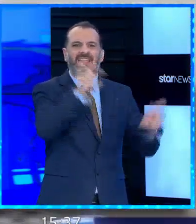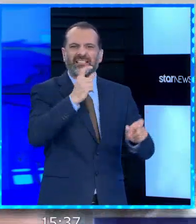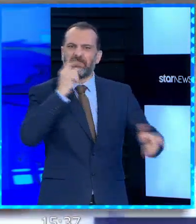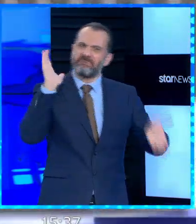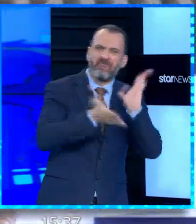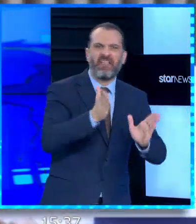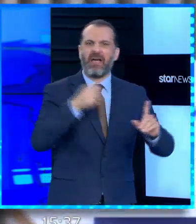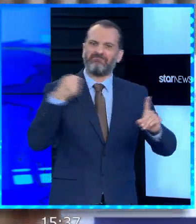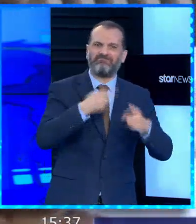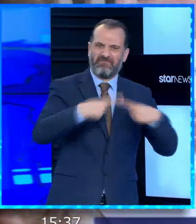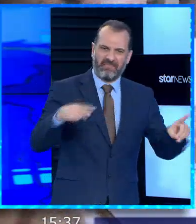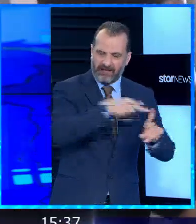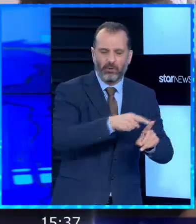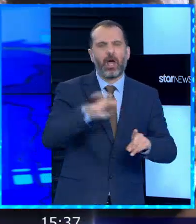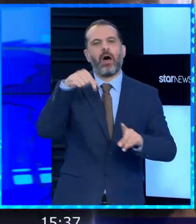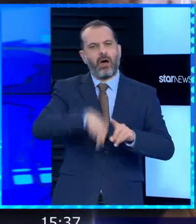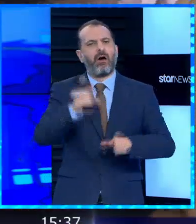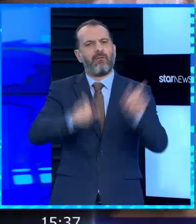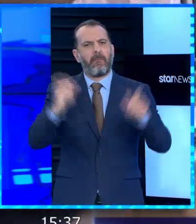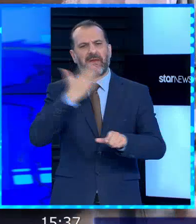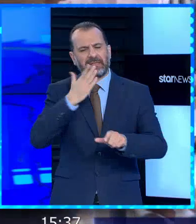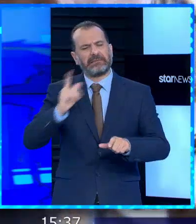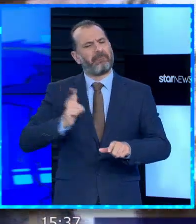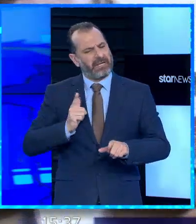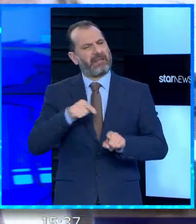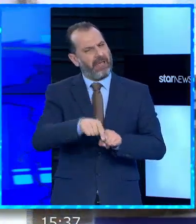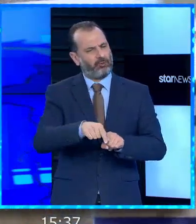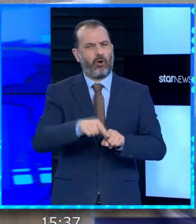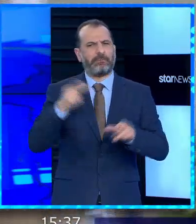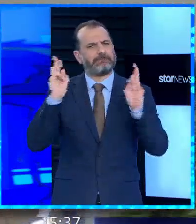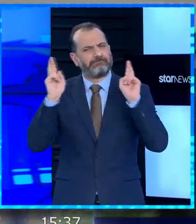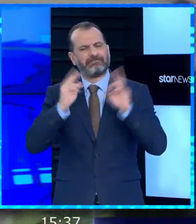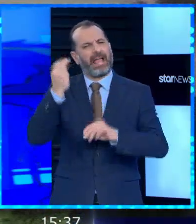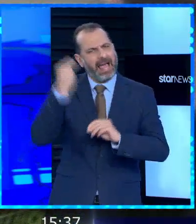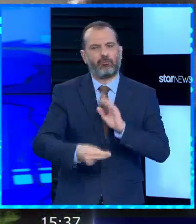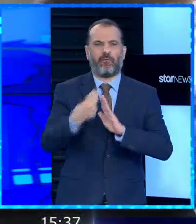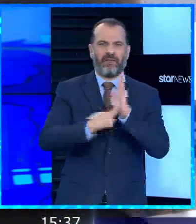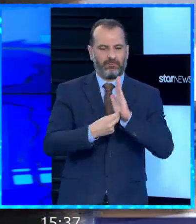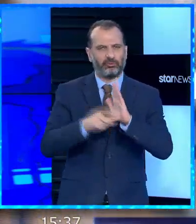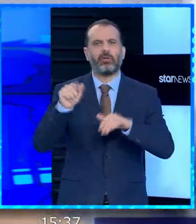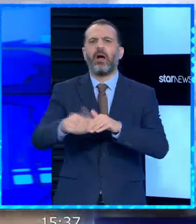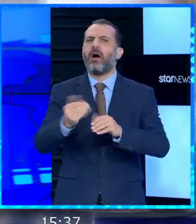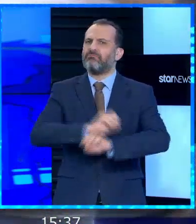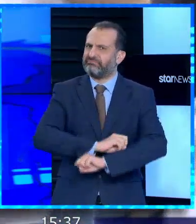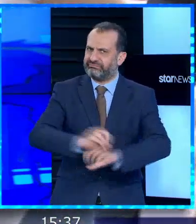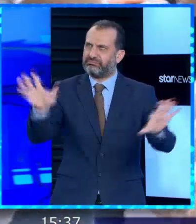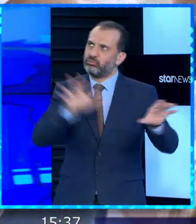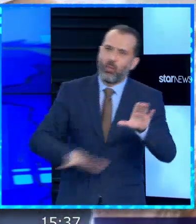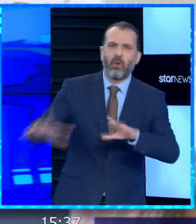δεν ήταν έκπληξη, κάτι που δίνει ελπίδες για έναν καλό βαθμό. Τα θέματα δόθηκαν εγκαίρως σε όλα τα σχολεία και δεν υπήρξαν